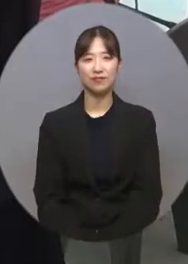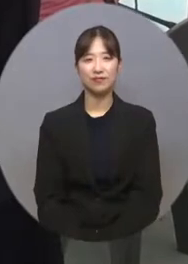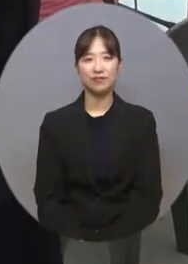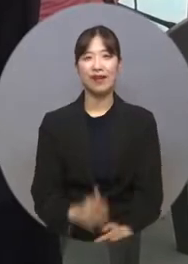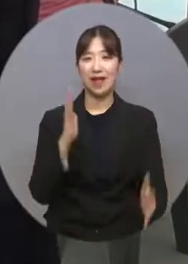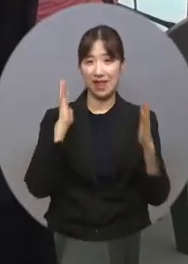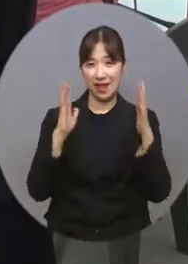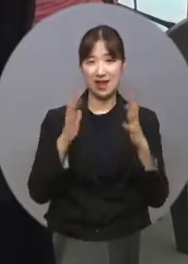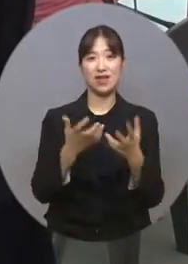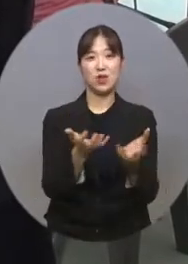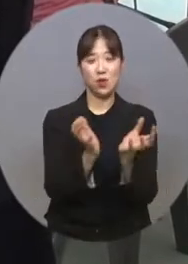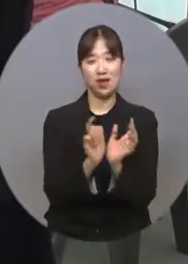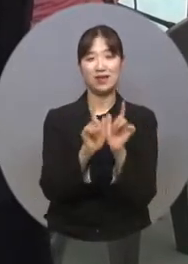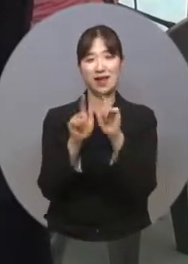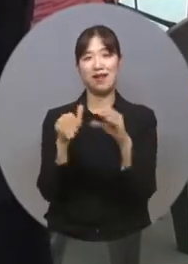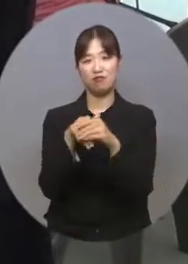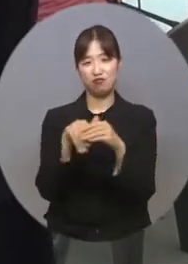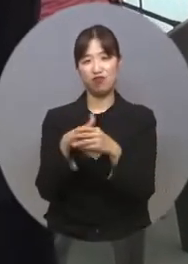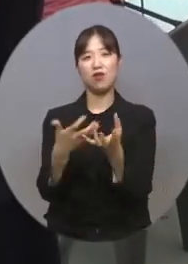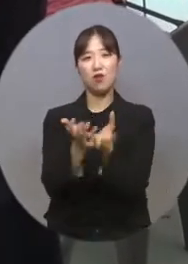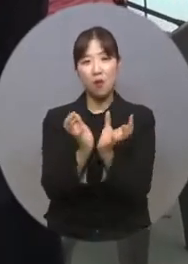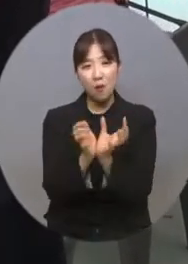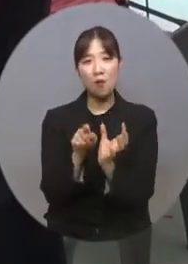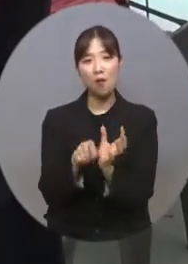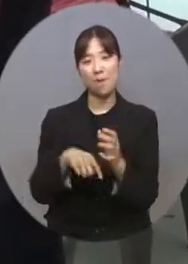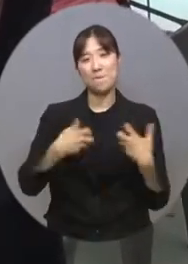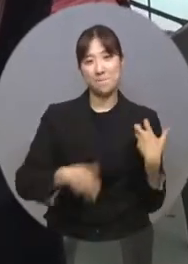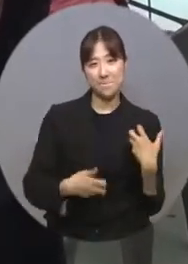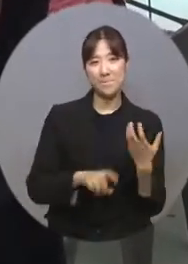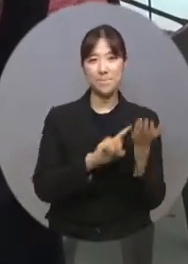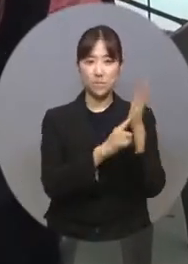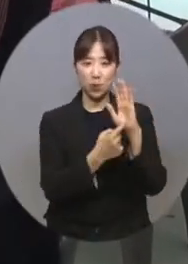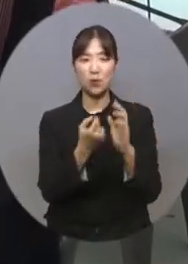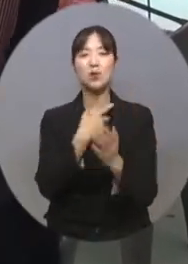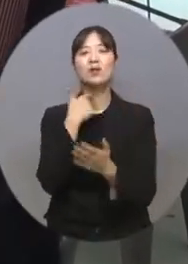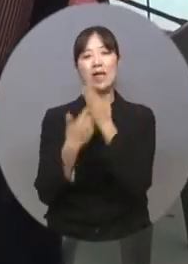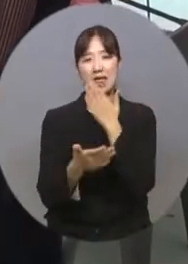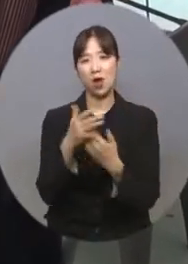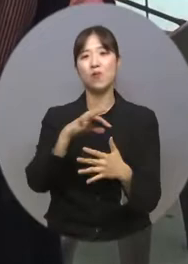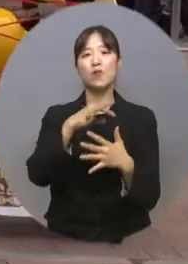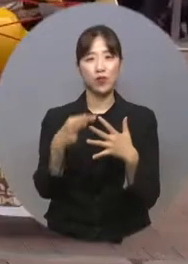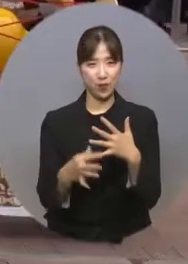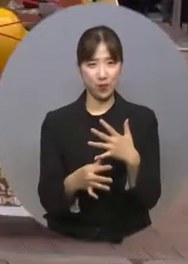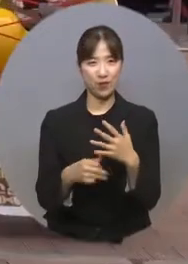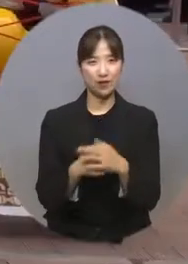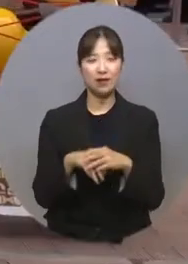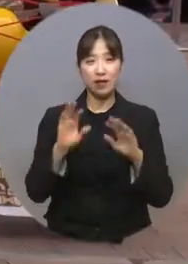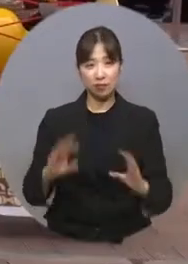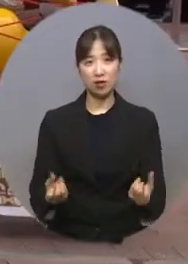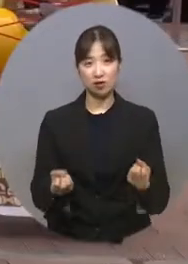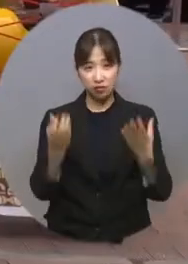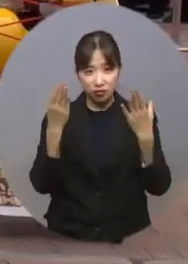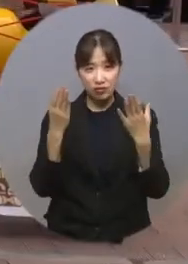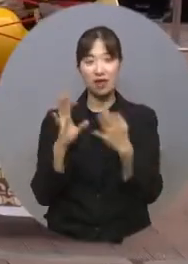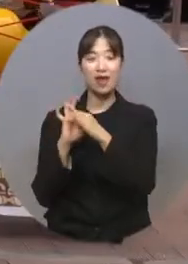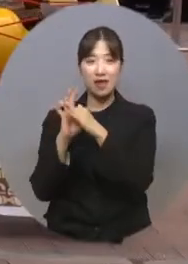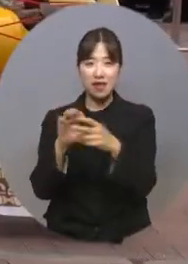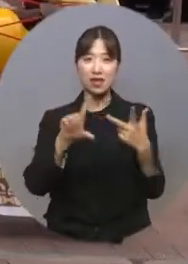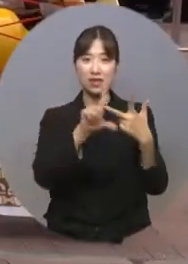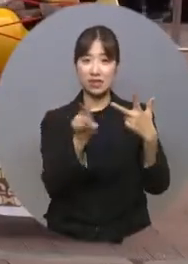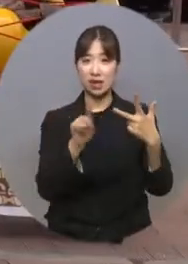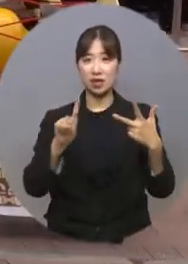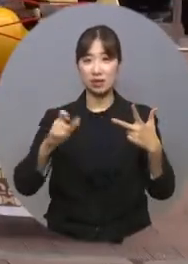달리는 동아리는 생활문화동호회의 버스킹 공연 및 체험 프로그램으로 이번 축제를 이어